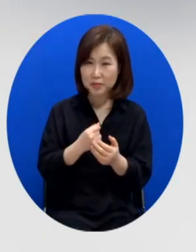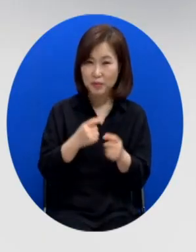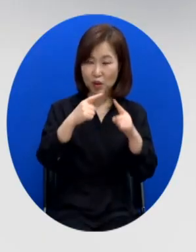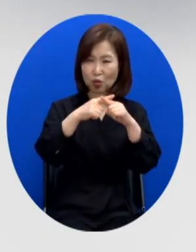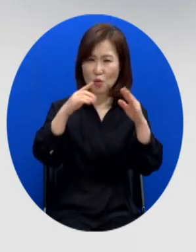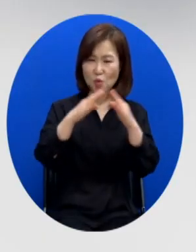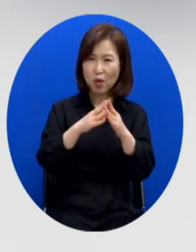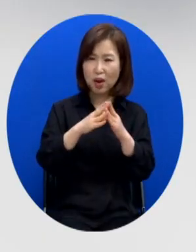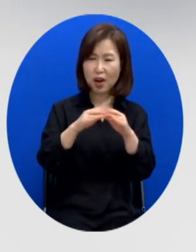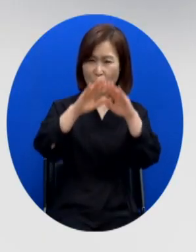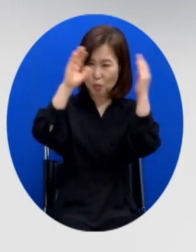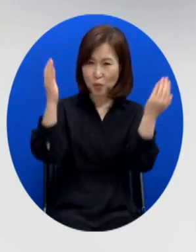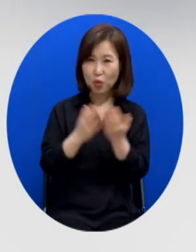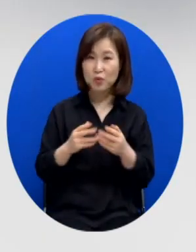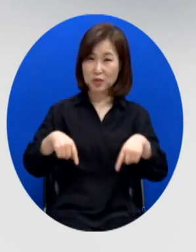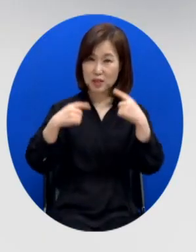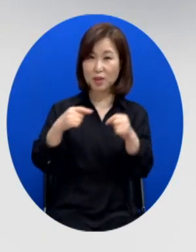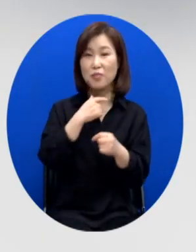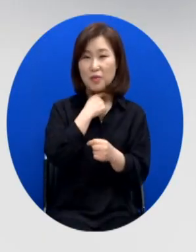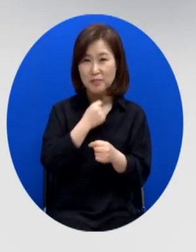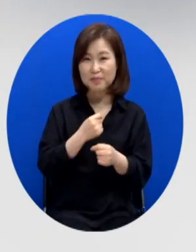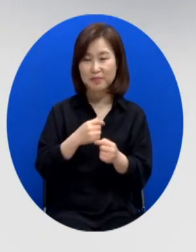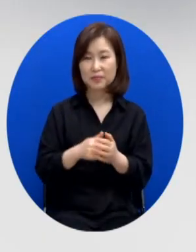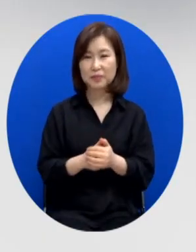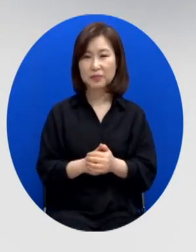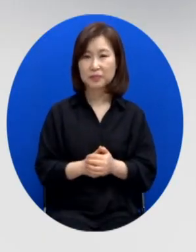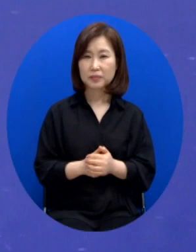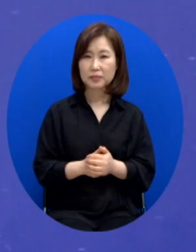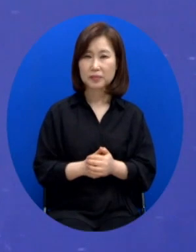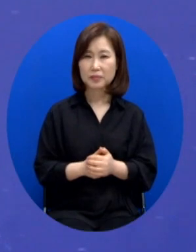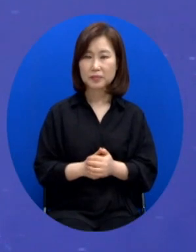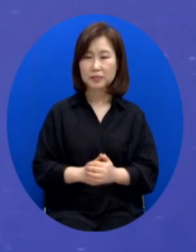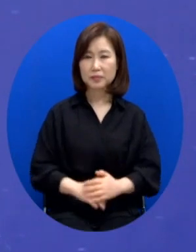참여하는 헌혈 캠페인으로 확대해 나갈 계획입니다.